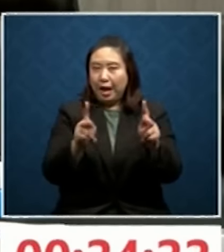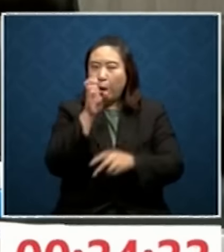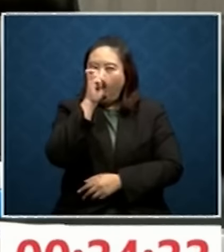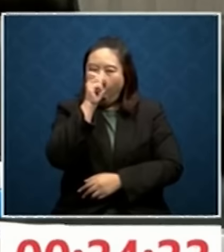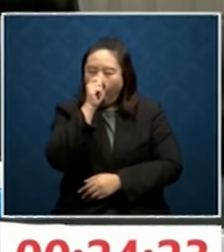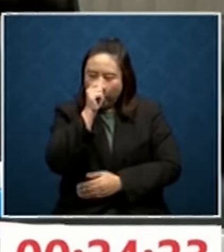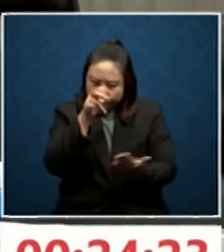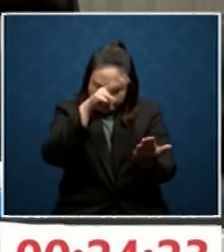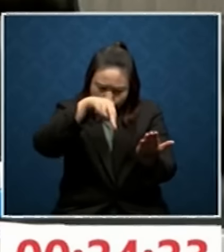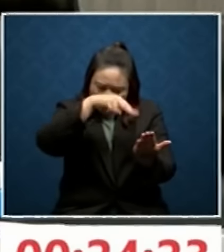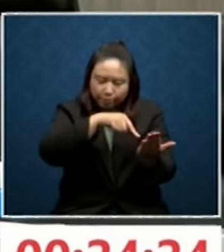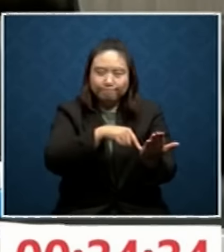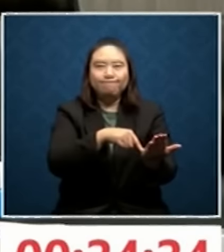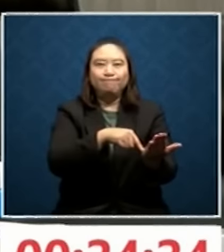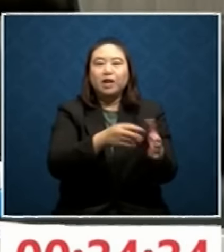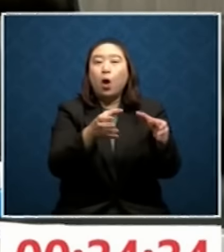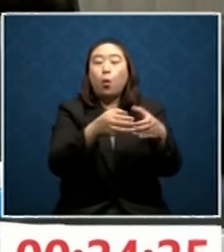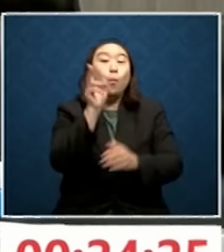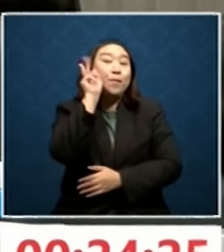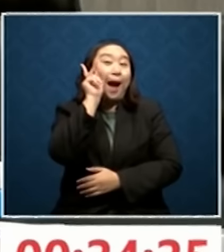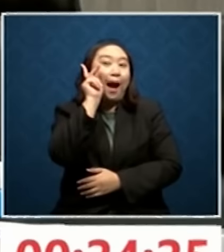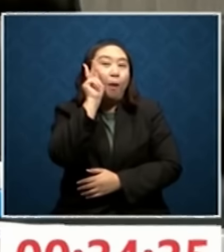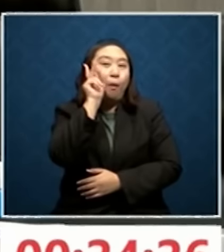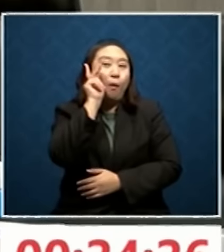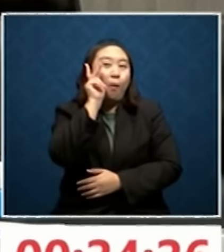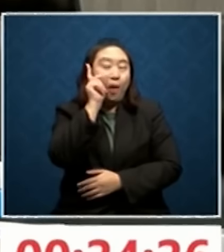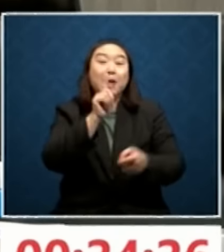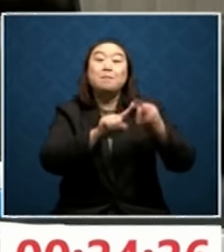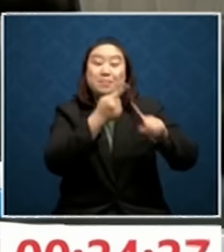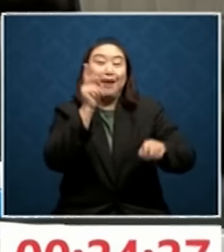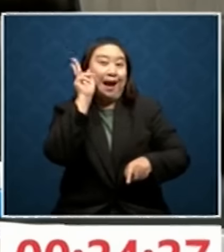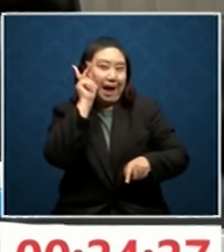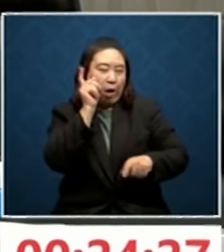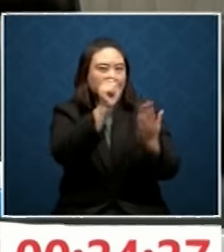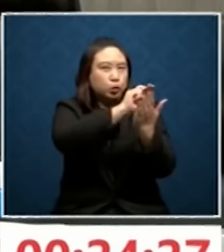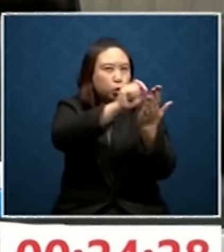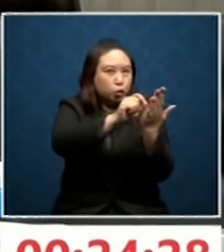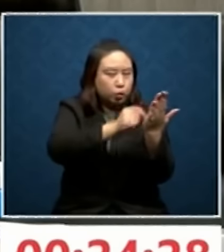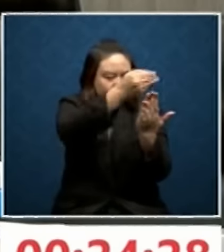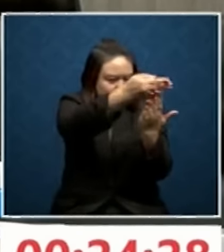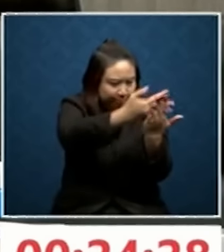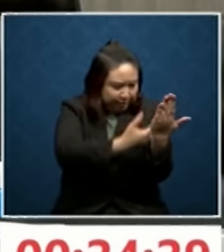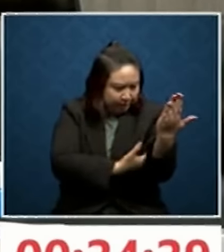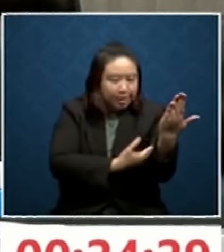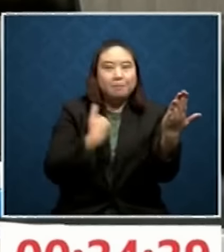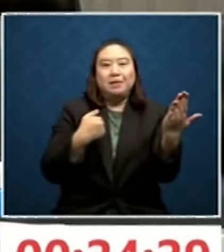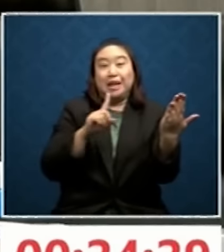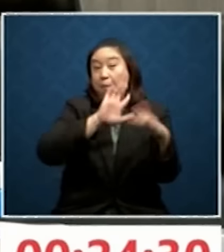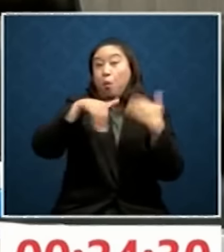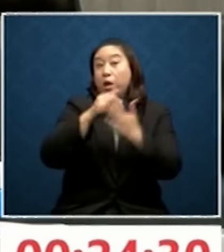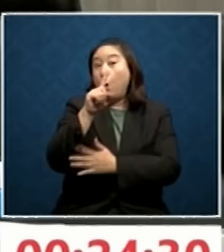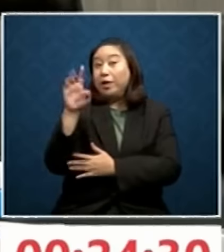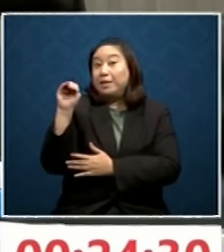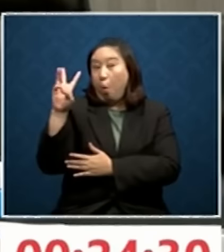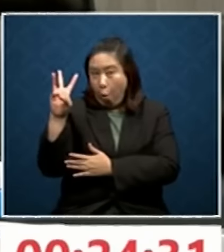ว่าจัดสอบใหม่ก็เหมือนกับให้เลือกใหม่มีคำว่าสนชอะไรแบบนี้ด้วยนะอ่ะแต่เอาส่วนของสวสมชายก่อนนะคะนอกจากจะบอกว่าต้อง